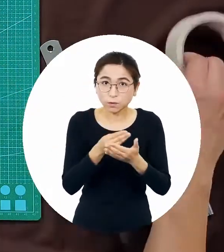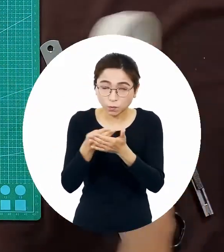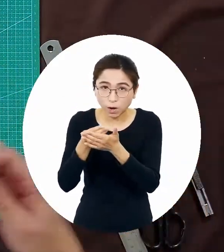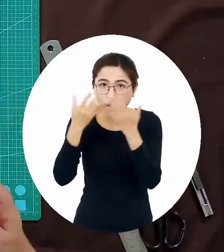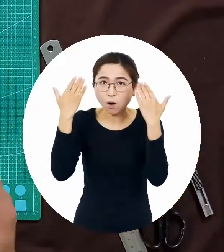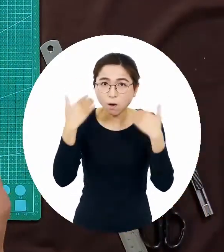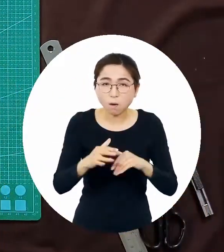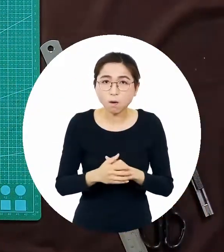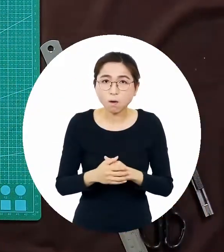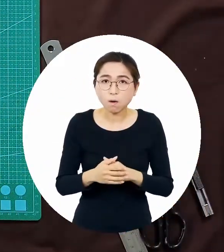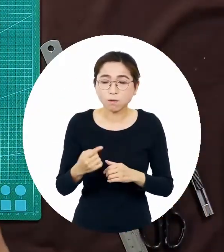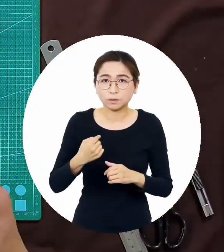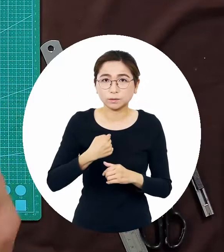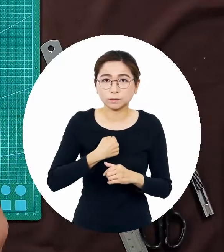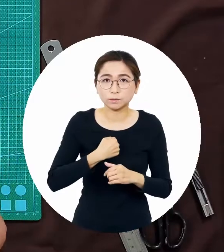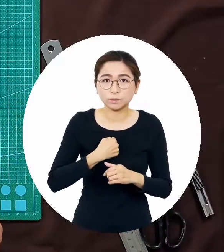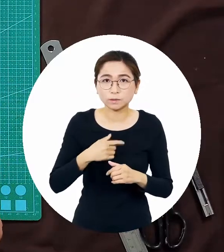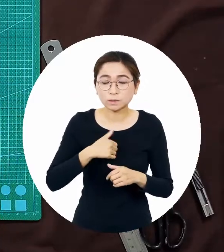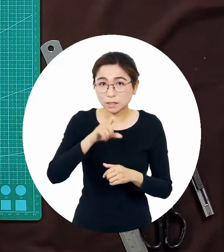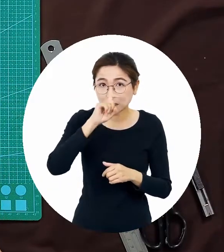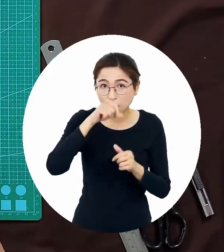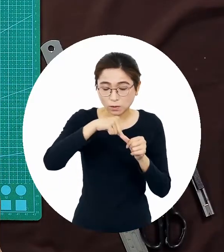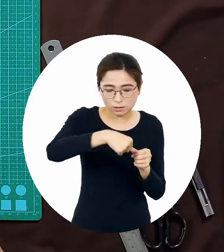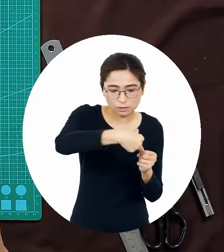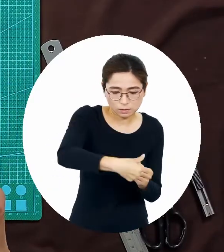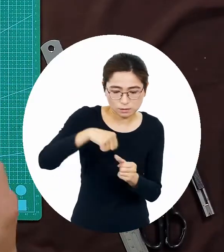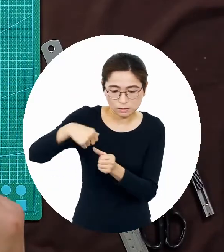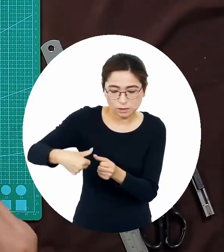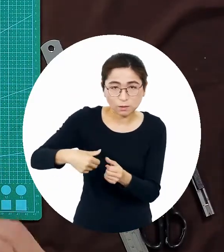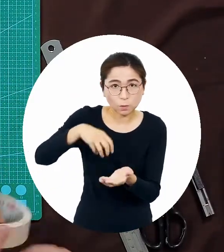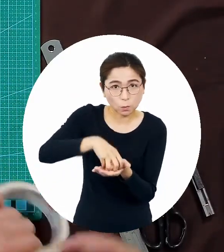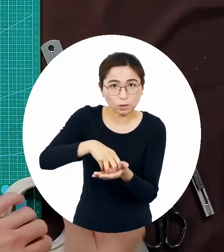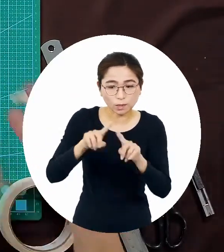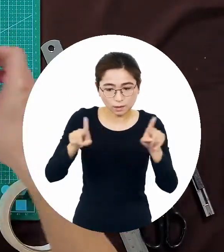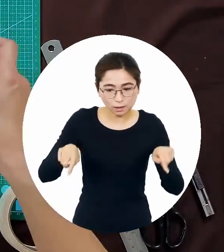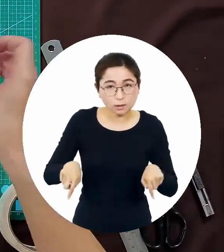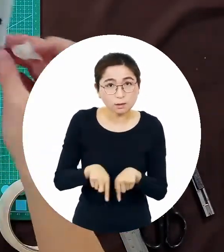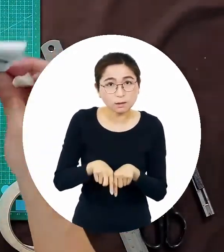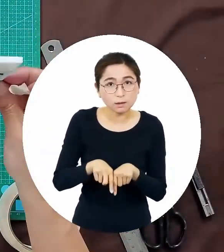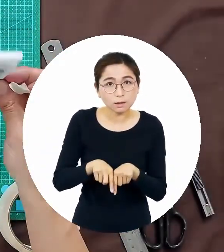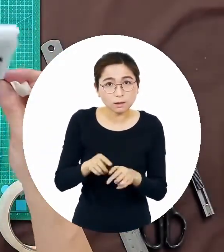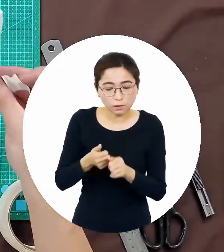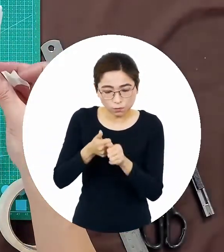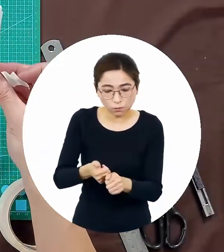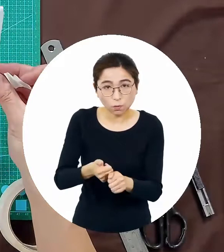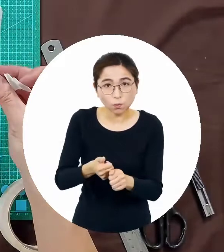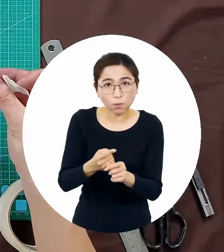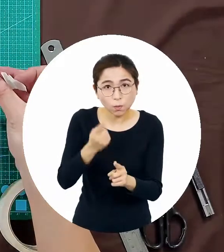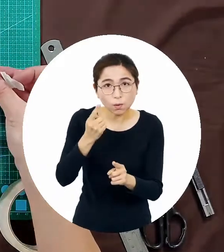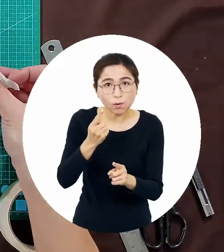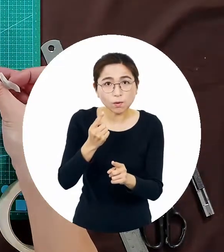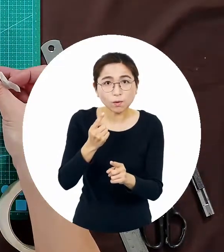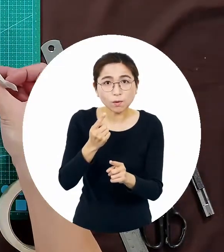出嚟畫咗啦。咁咧我哋就會用啲膠紙定一定個位先。咁咪對翻好